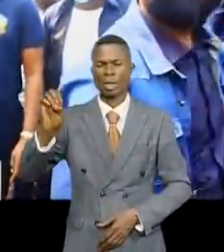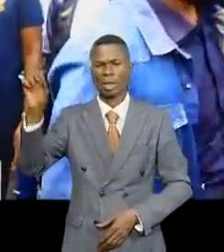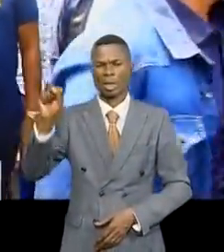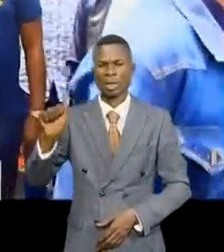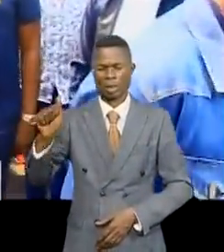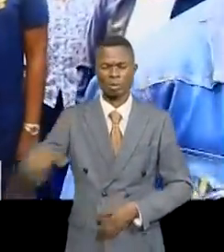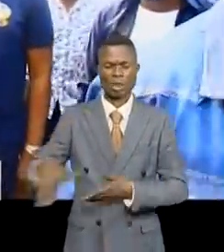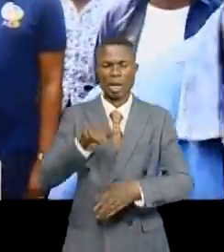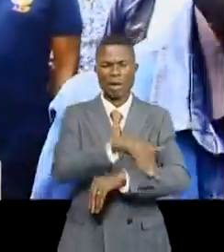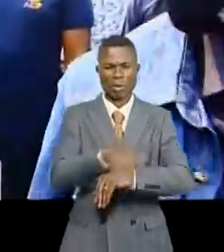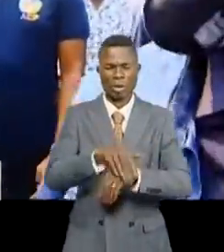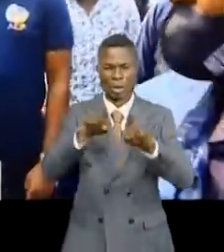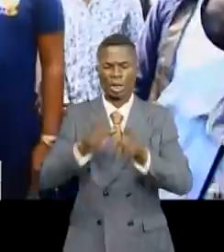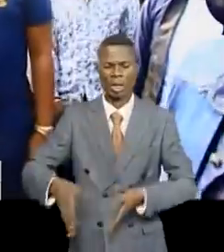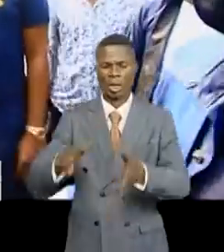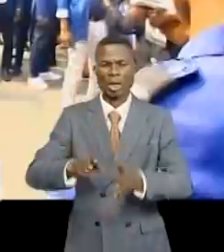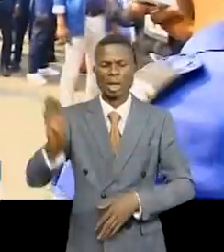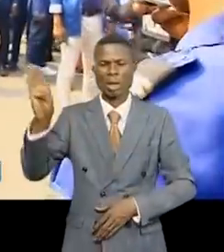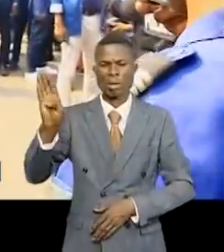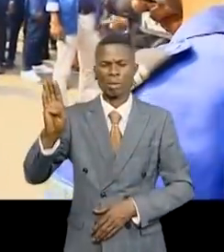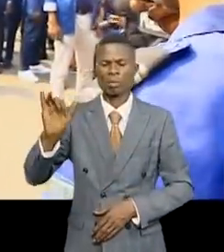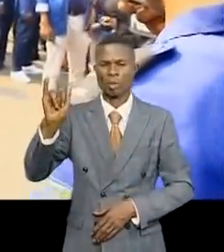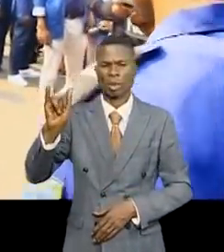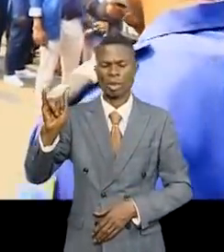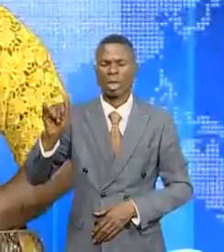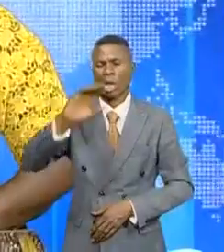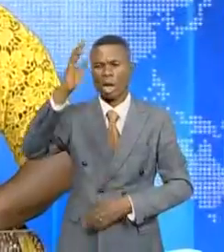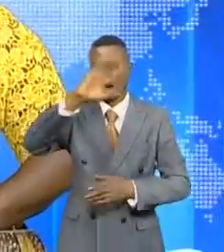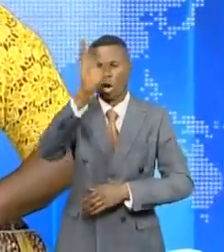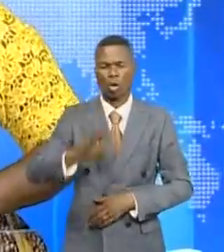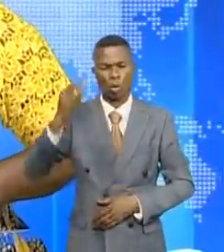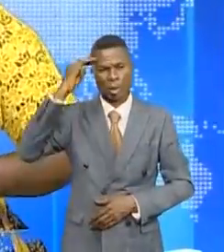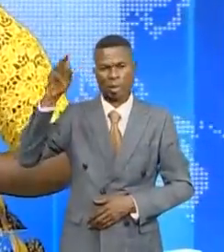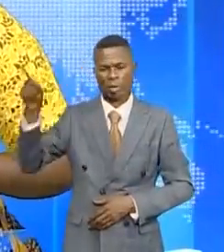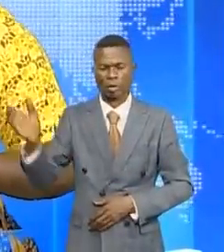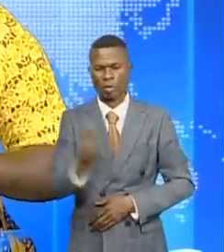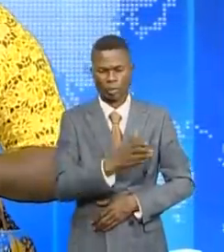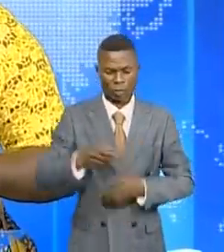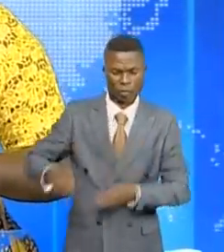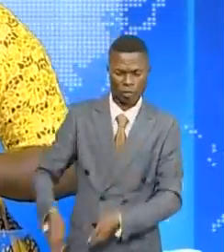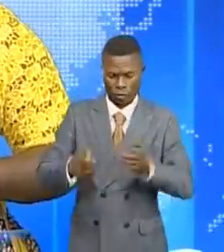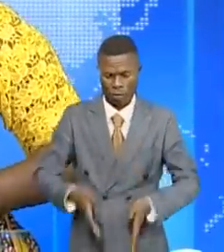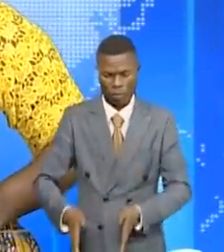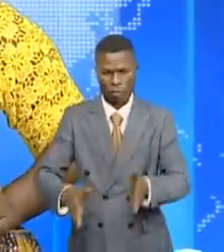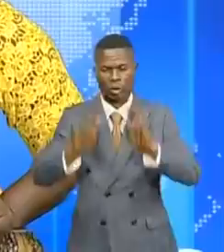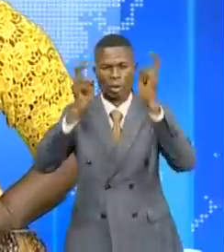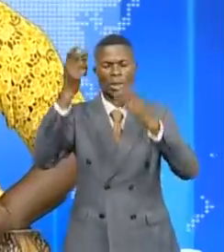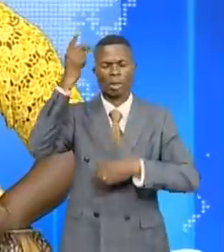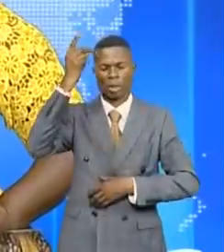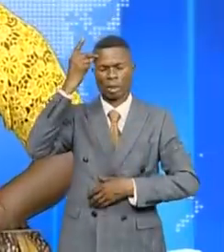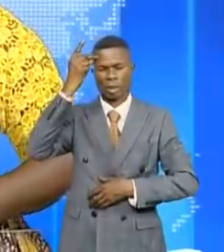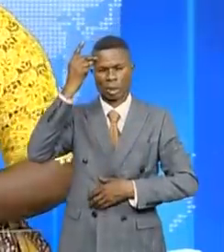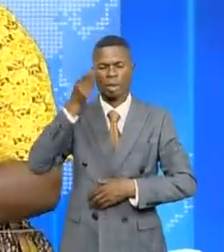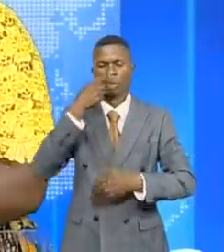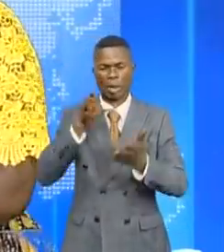l'avenue Ngilingiri justement et la route bypass dans la commune de Mongafula. Débouchage des caniveaux dans la ville de Kinshasa, parlons-en